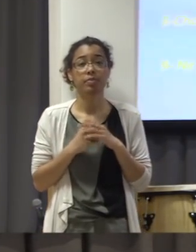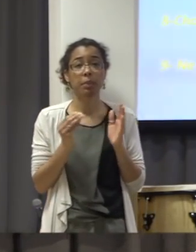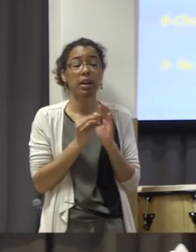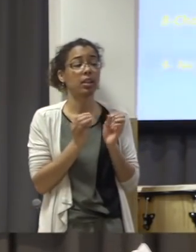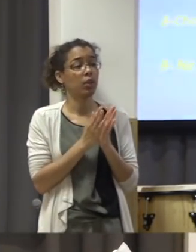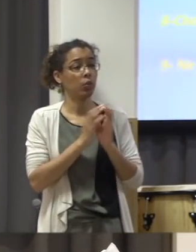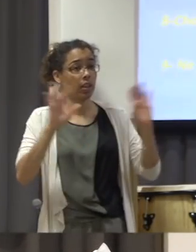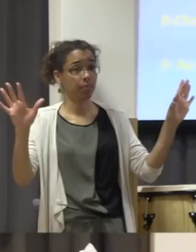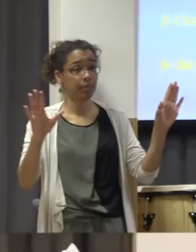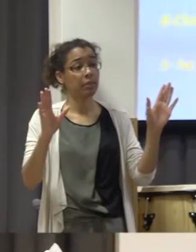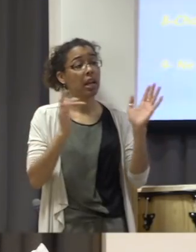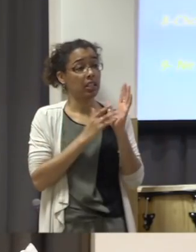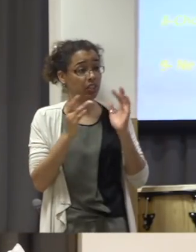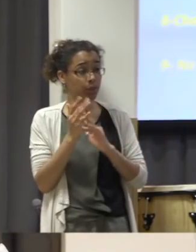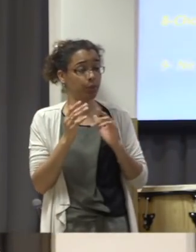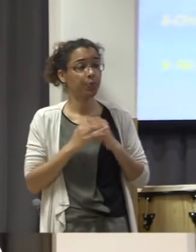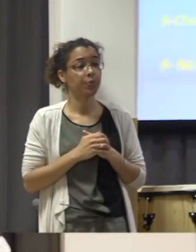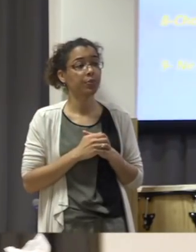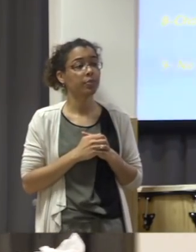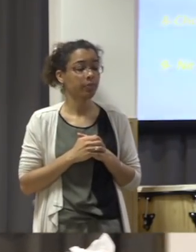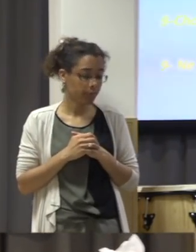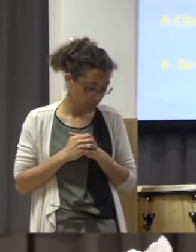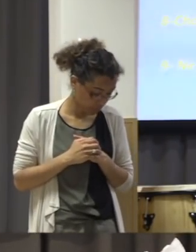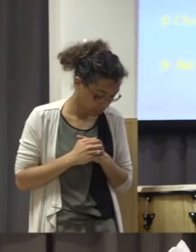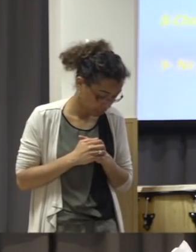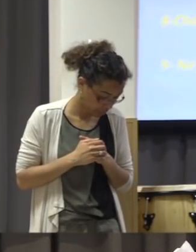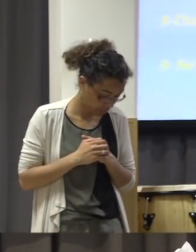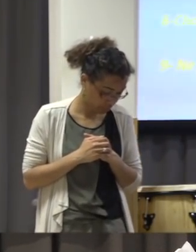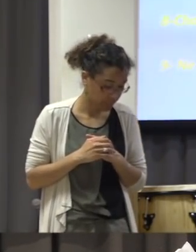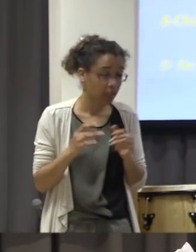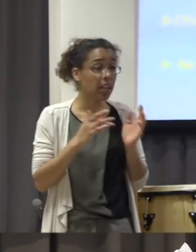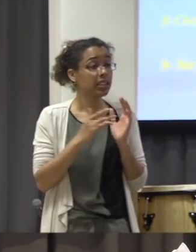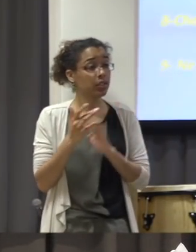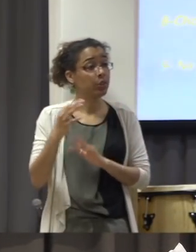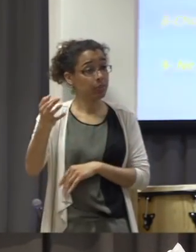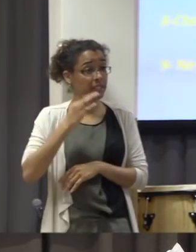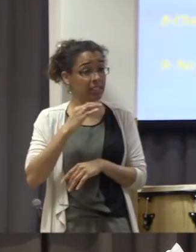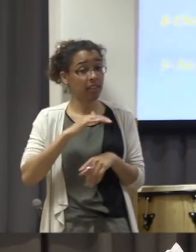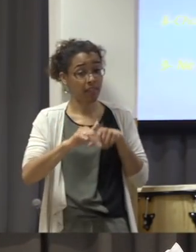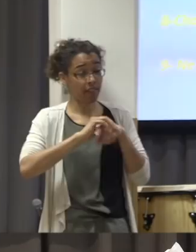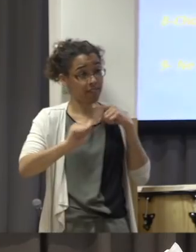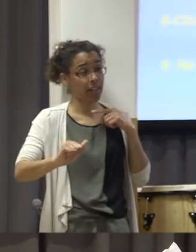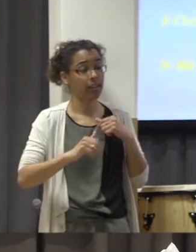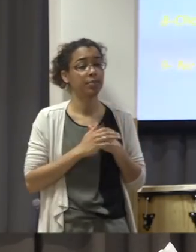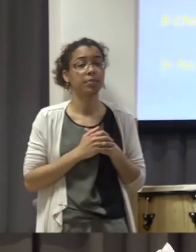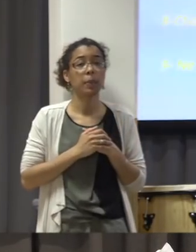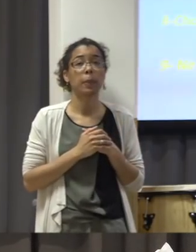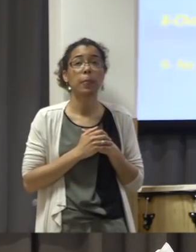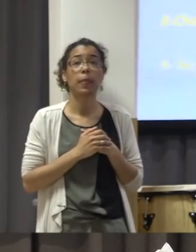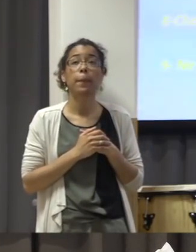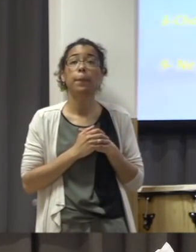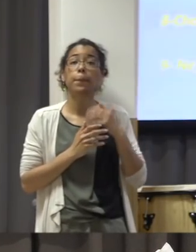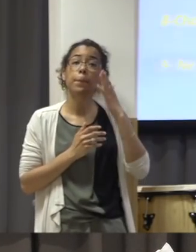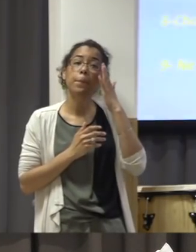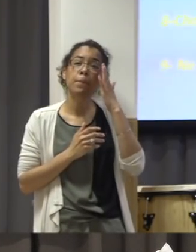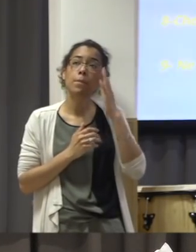Alléluia. C'est Jésus. Parce que ce que Jésus me dit, c'est ce que je fais. Alléluia. L'ennemi viendra,